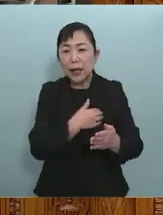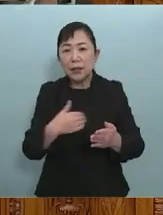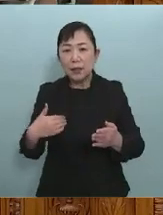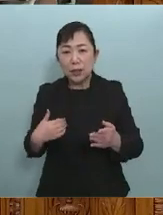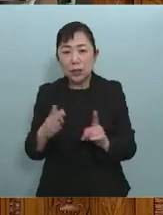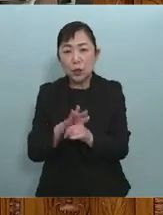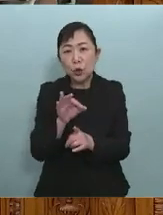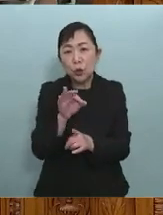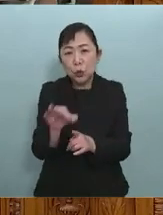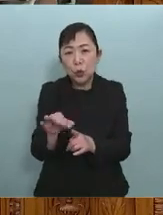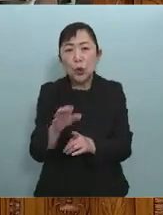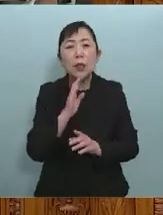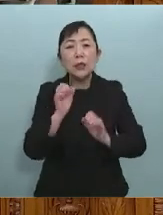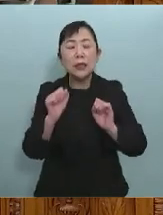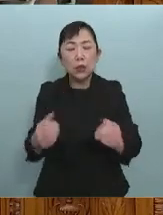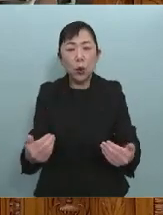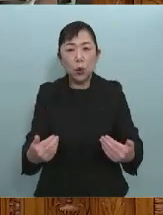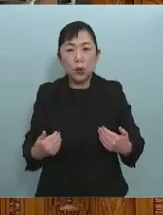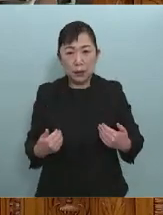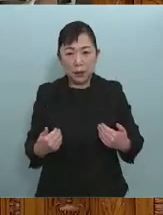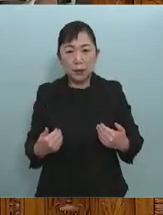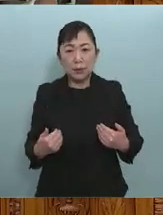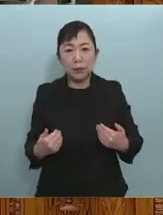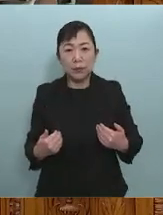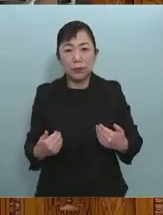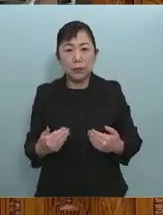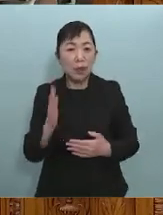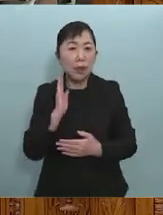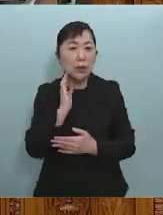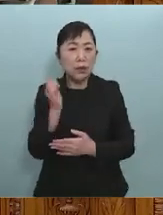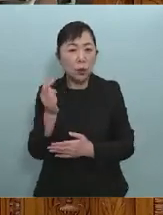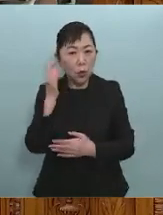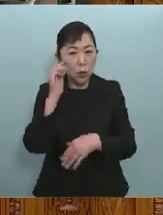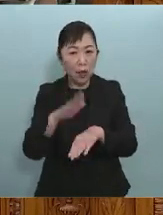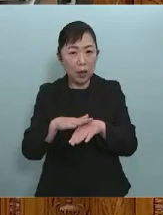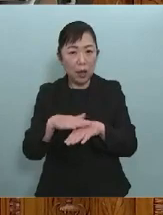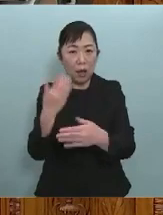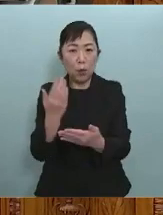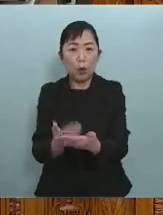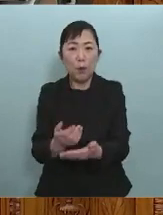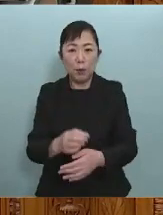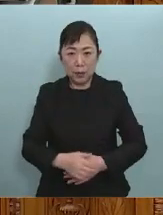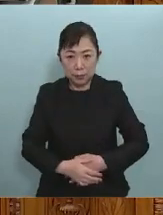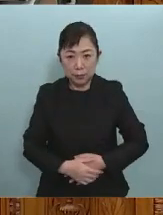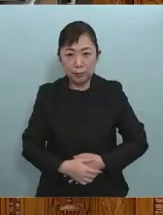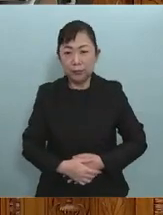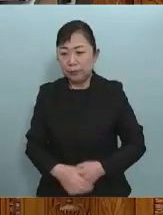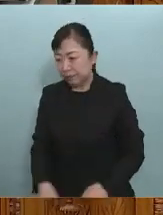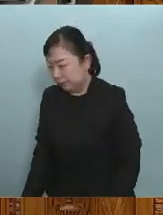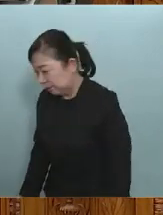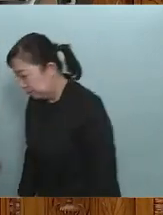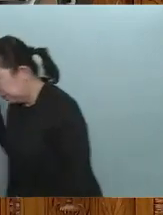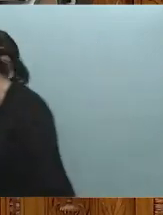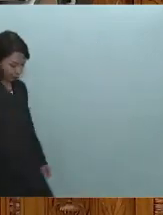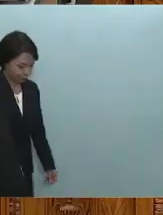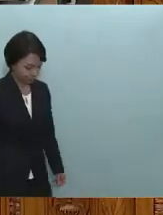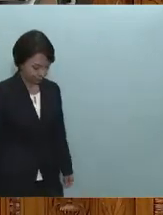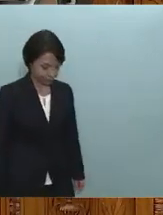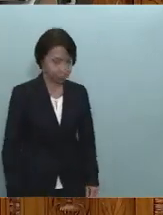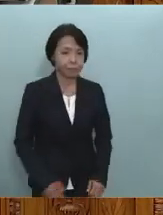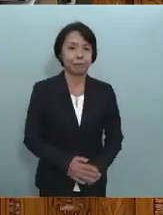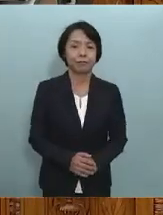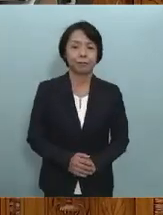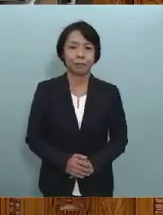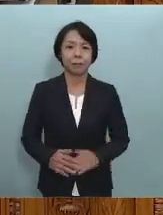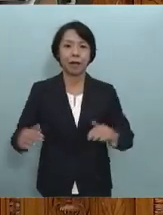検討実行すべきと考えます総理の見解を求めます岸田内閣の